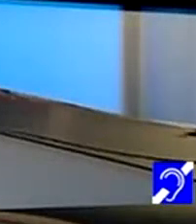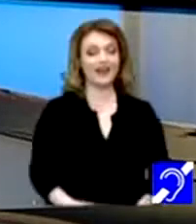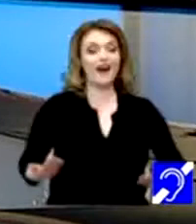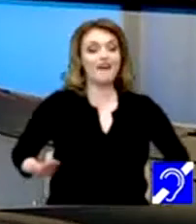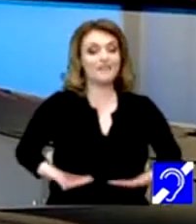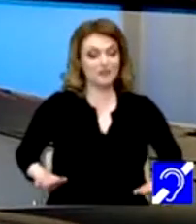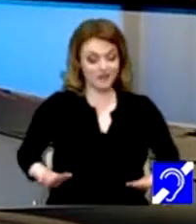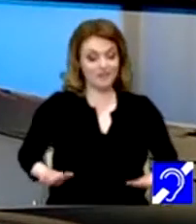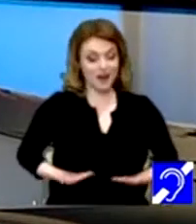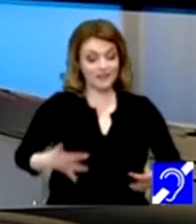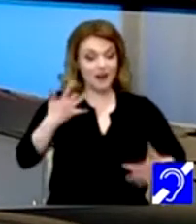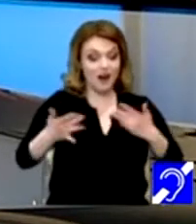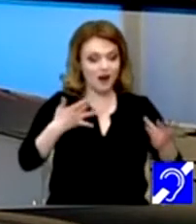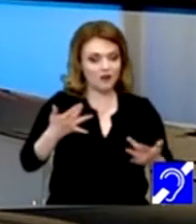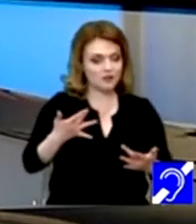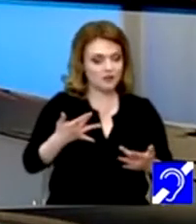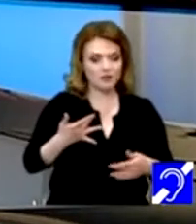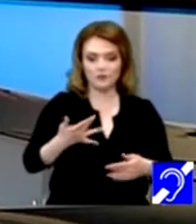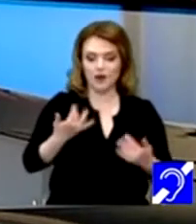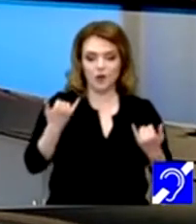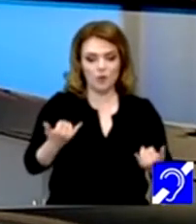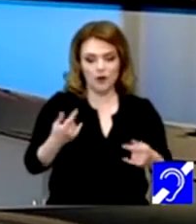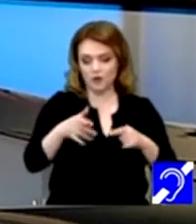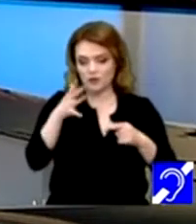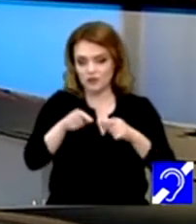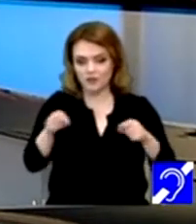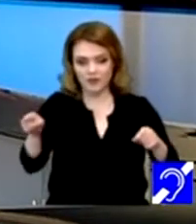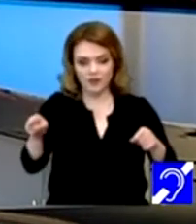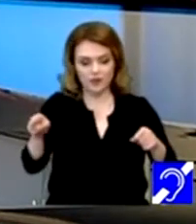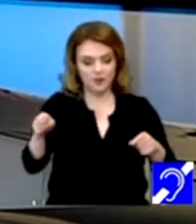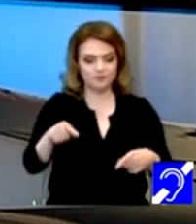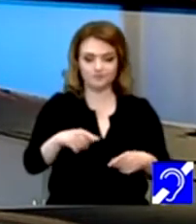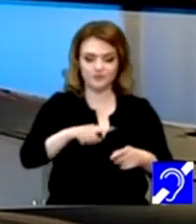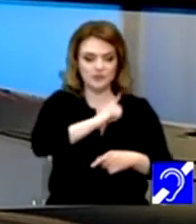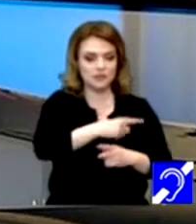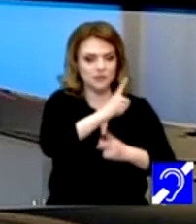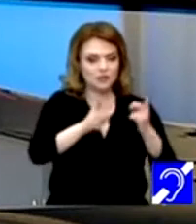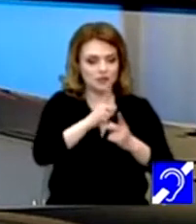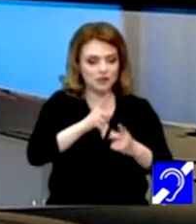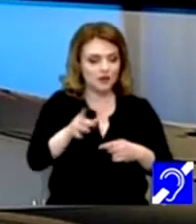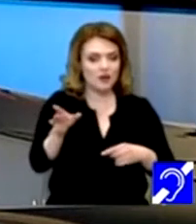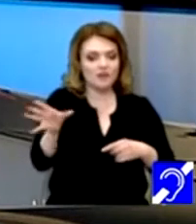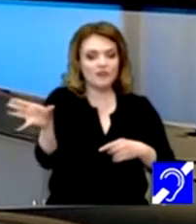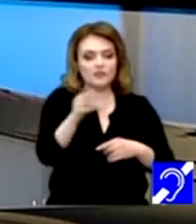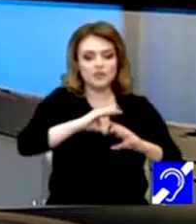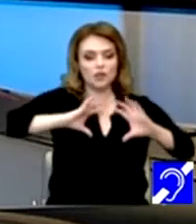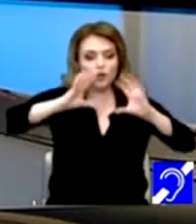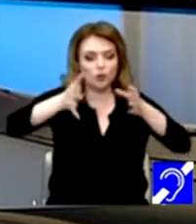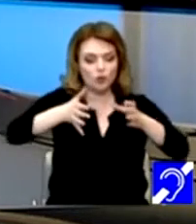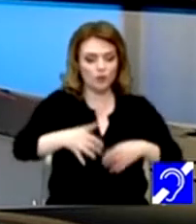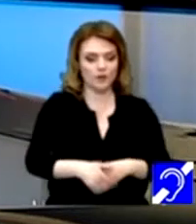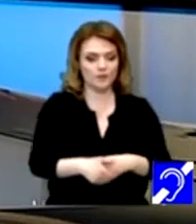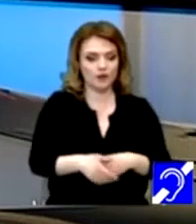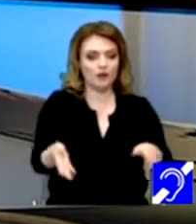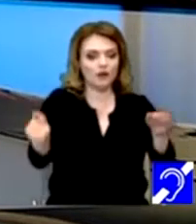Viața artistică e tulburată profund în aceste vremuri. Sălile de spectacol sunt închise mai peste tot în lume, așa că artiștii își